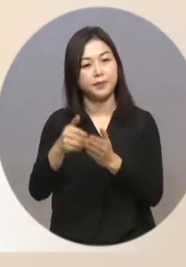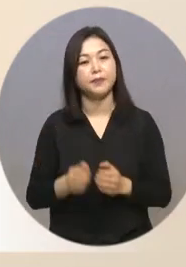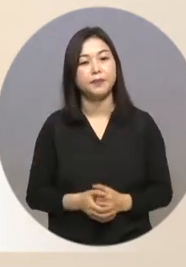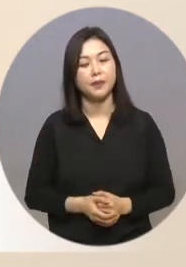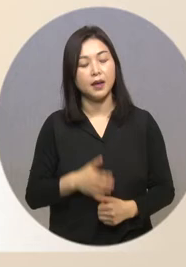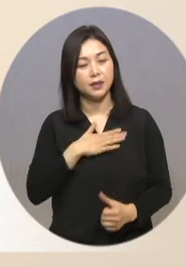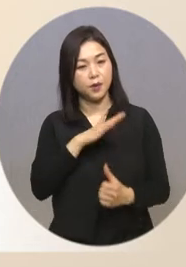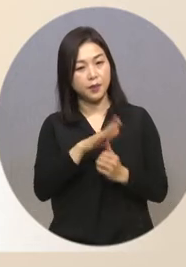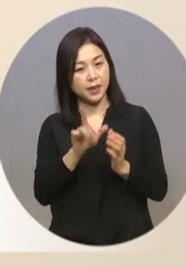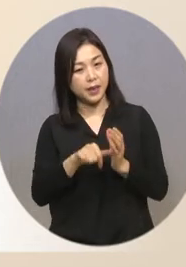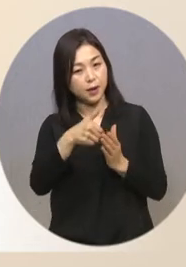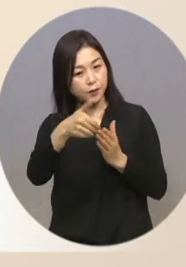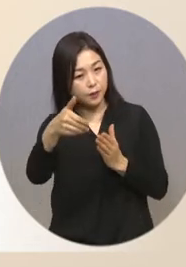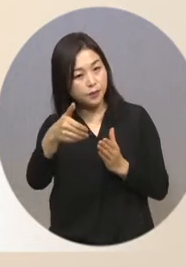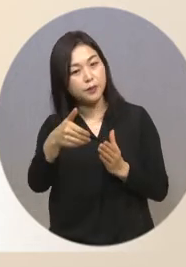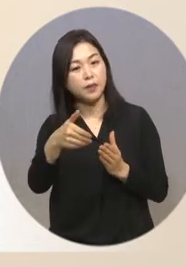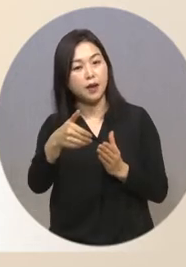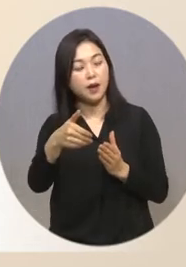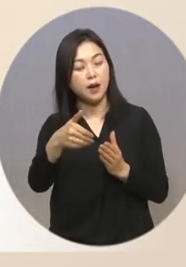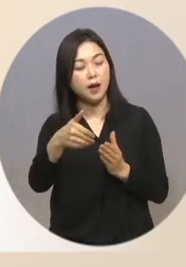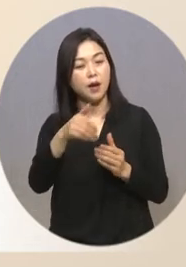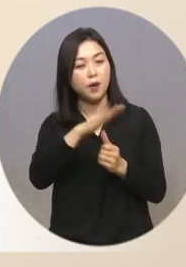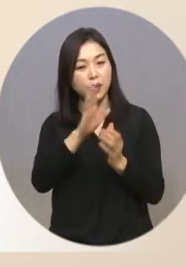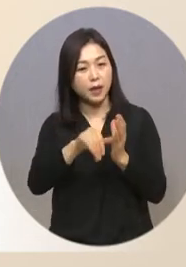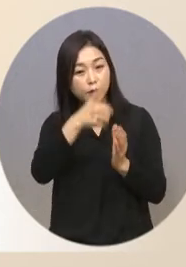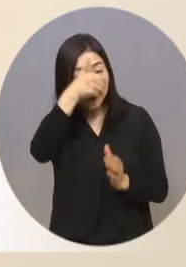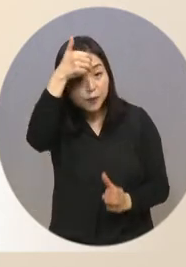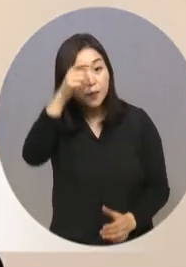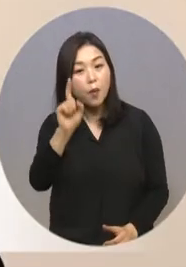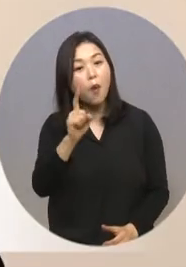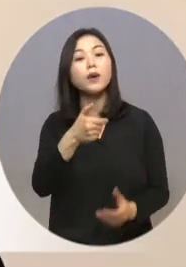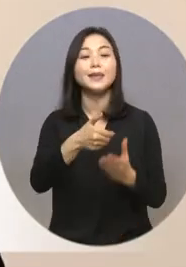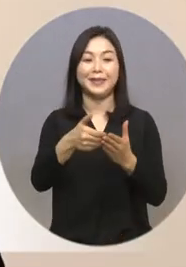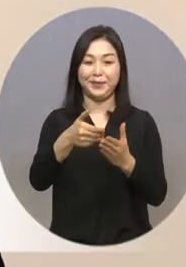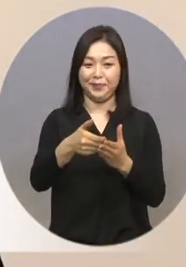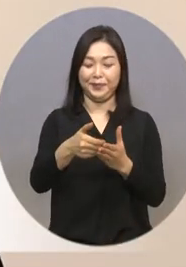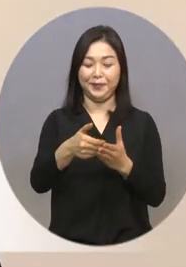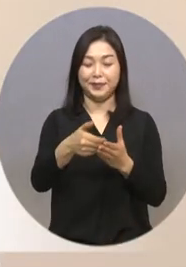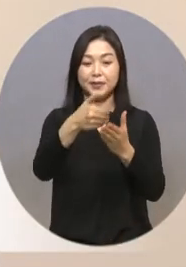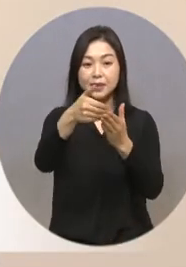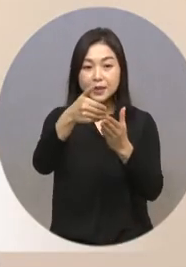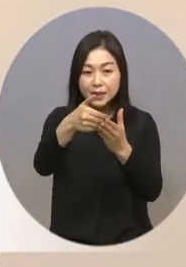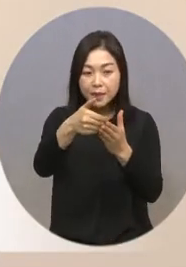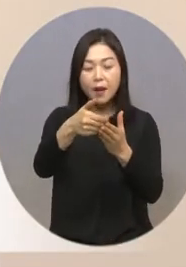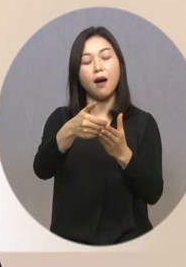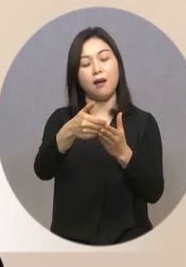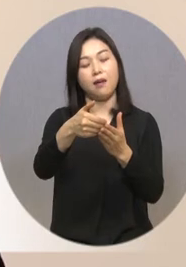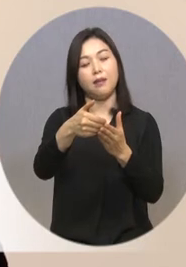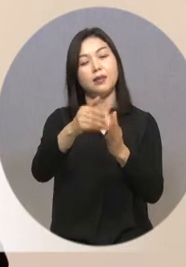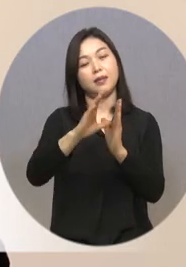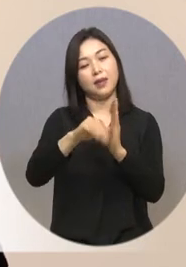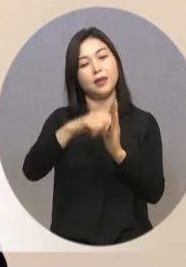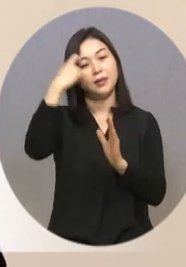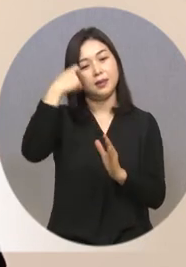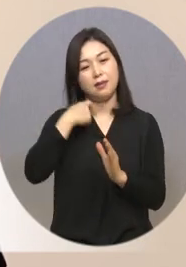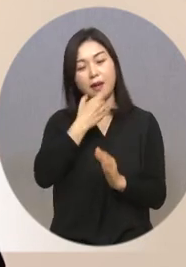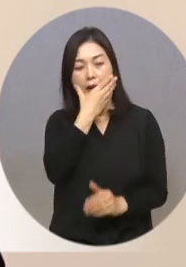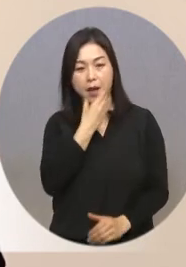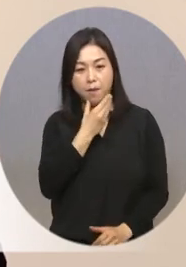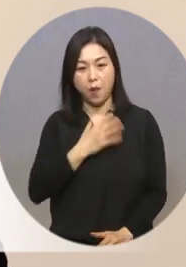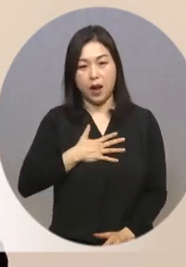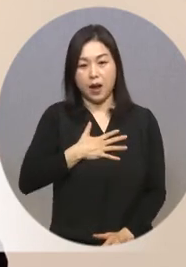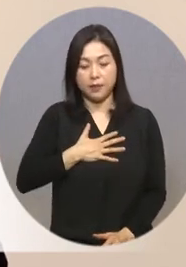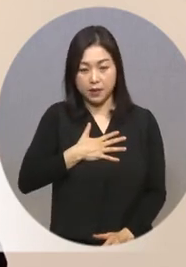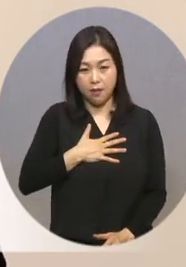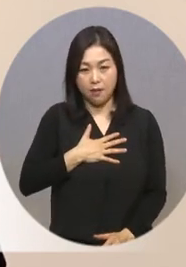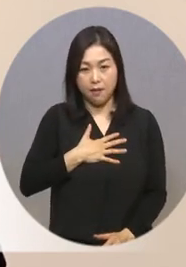때 꿈이 음 그림을 그린거 였는데 그림을 그리면서 느꼈던 행복감을 같이